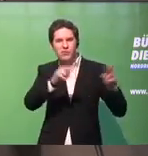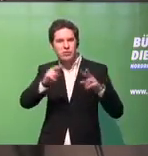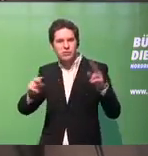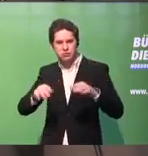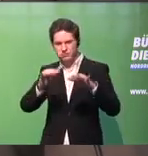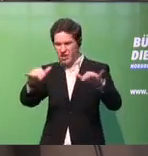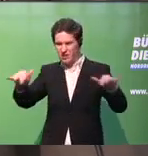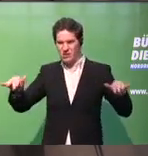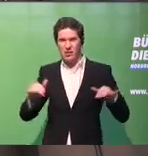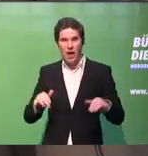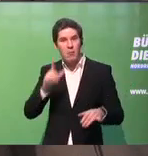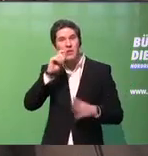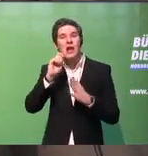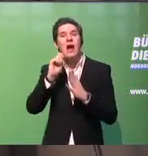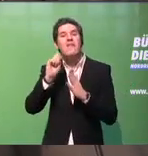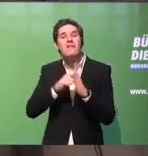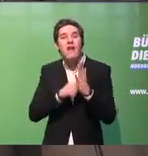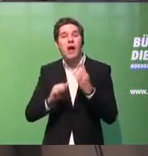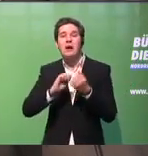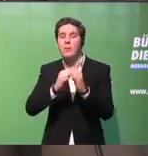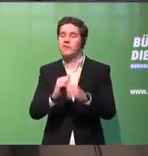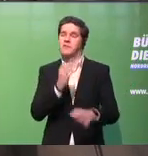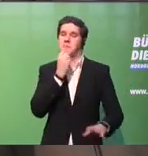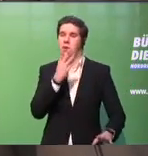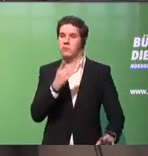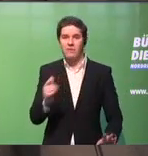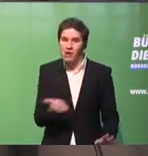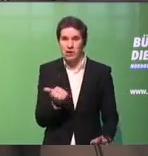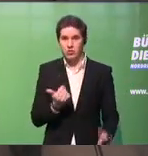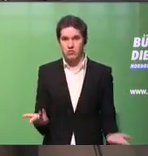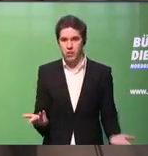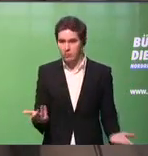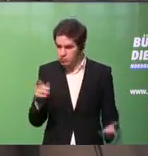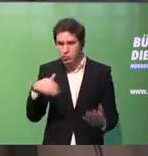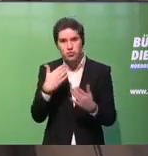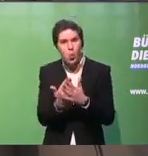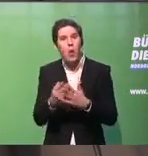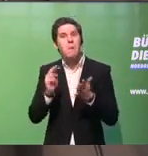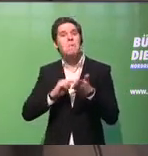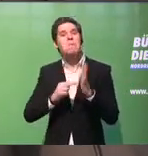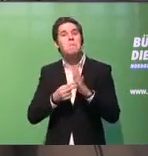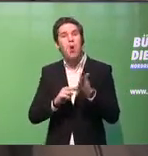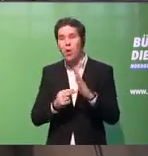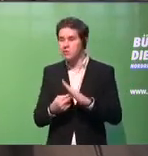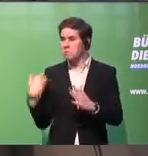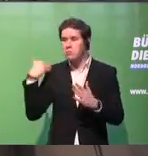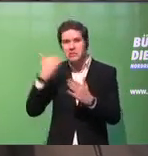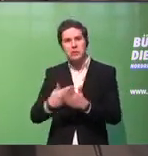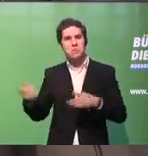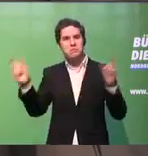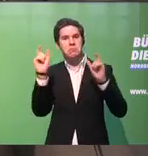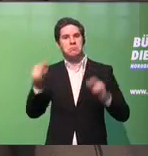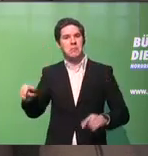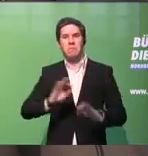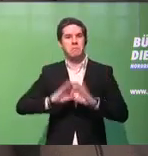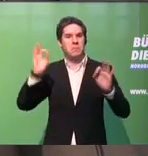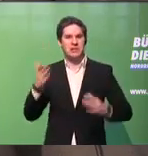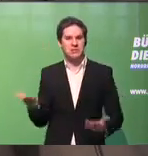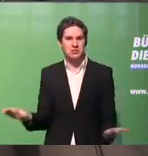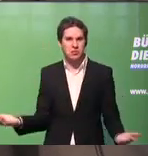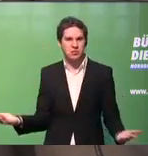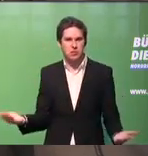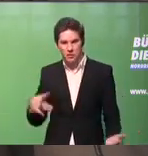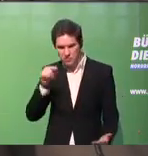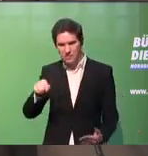dieser Wahlkampf, und das war toll, und das war sozusagen für mich eines der schönsten politischen Events, auf denen ich jemals war. Und dieser